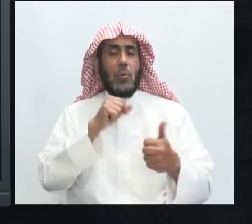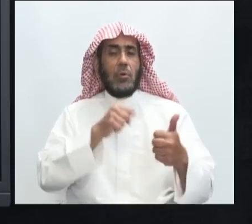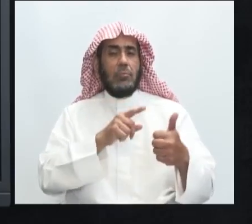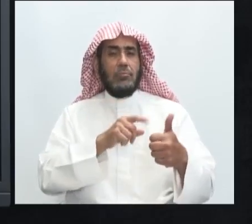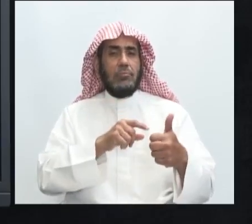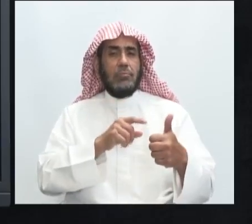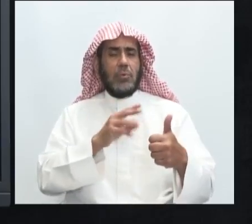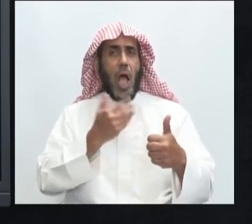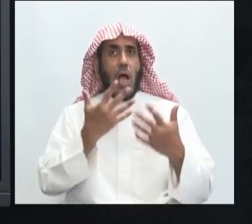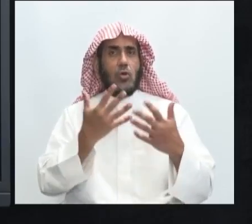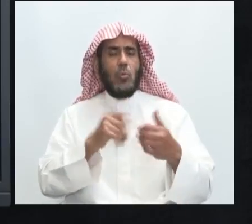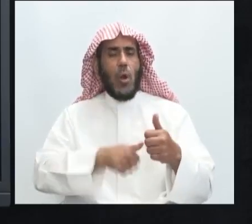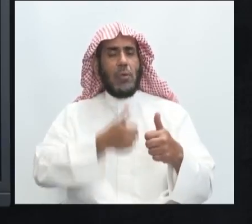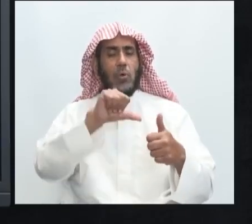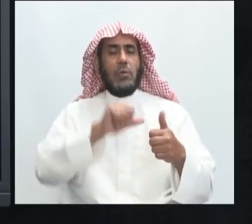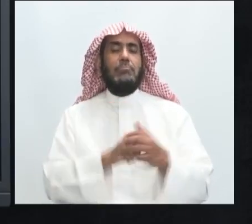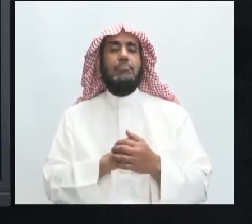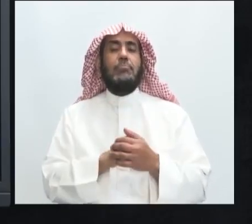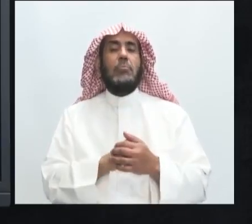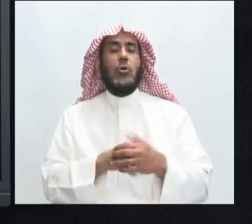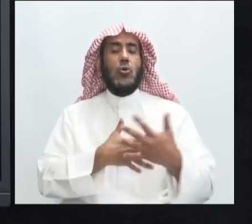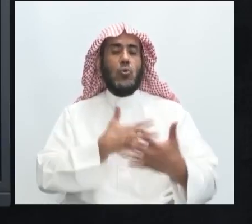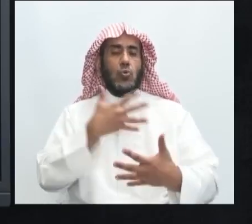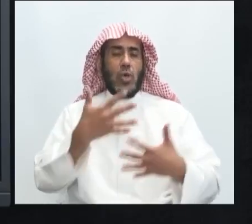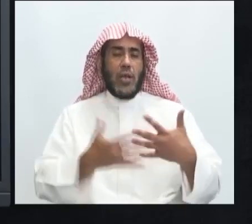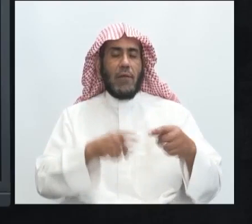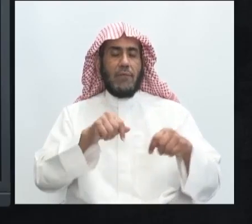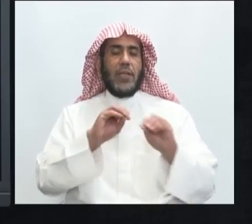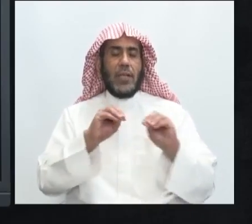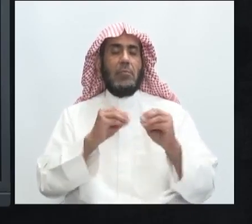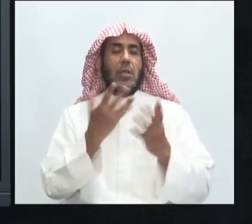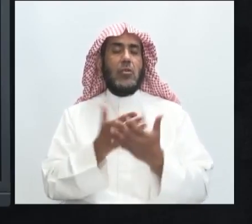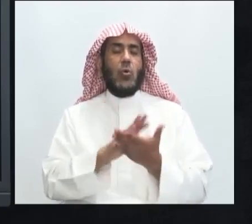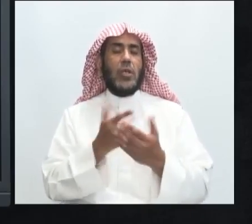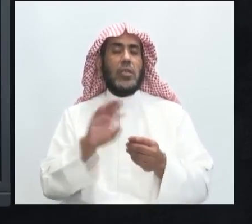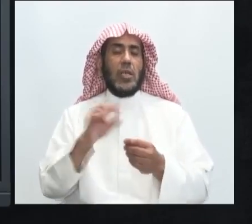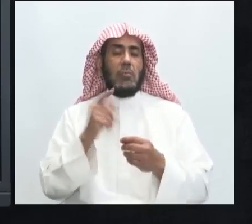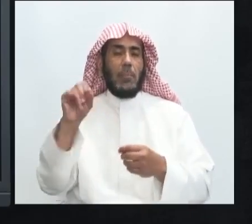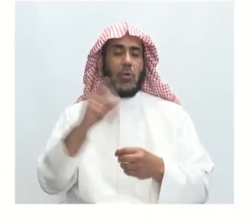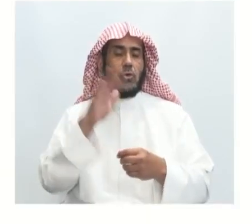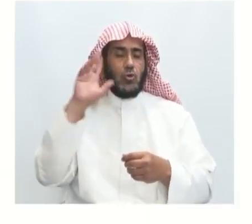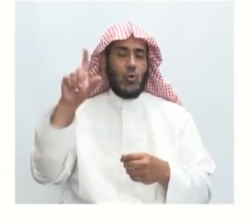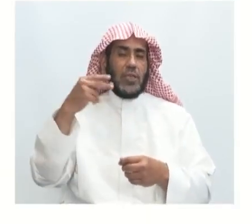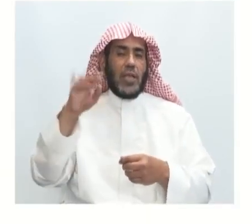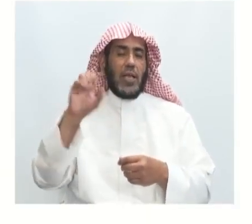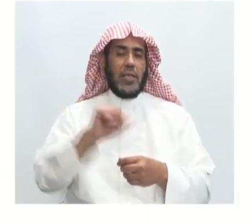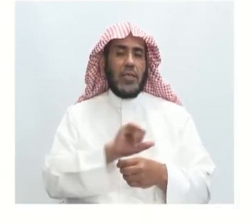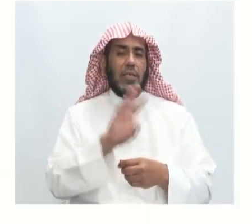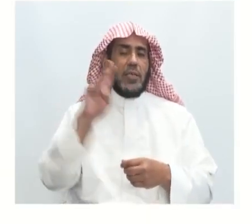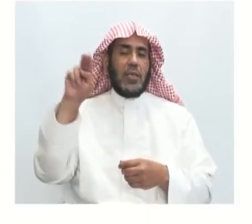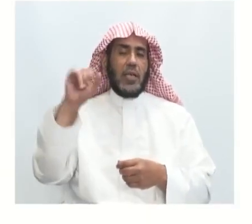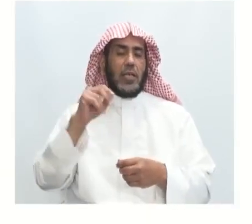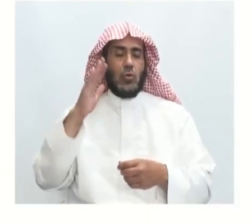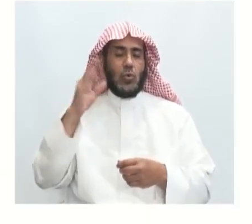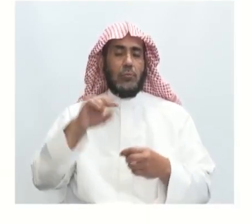يذكر سواء كتعجبي والمدح والذم يشاركني في تقديم هذا الدرس في لغه الاشاره الاستاذ محمد القبيشي اليوم سنتحدث عن